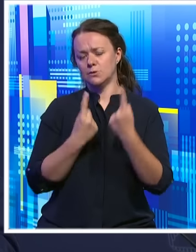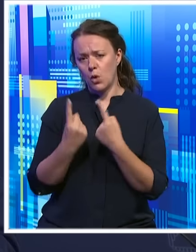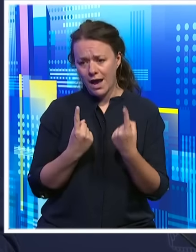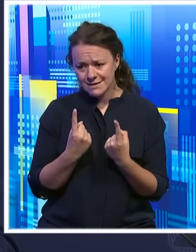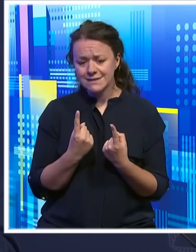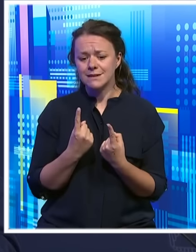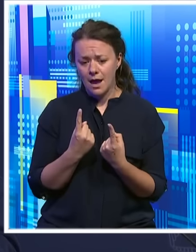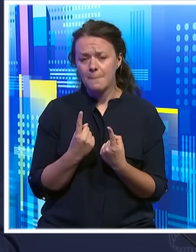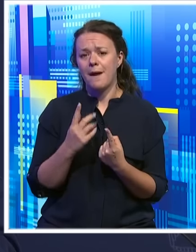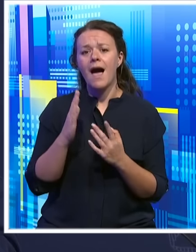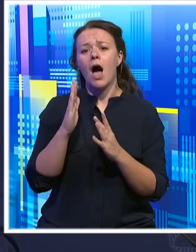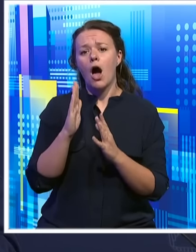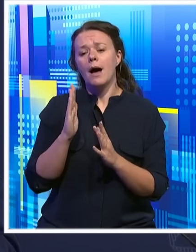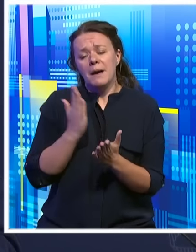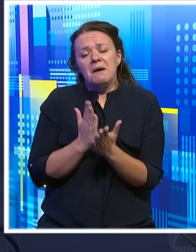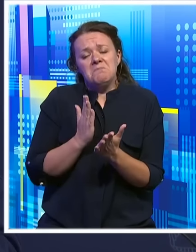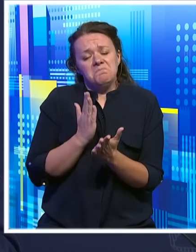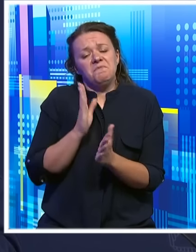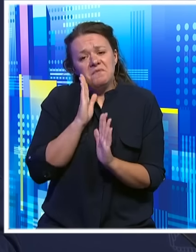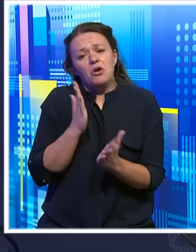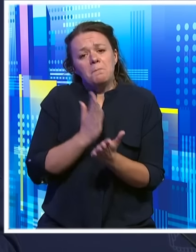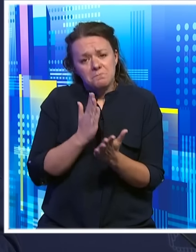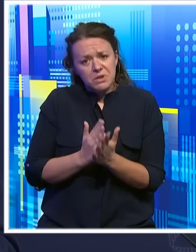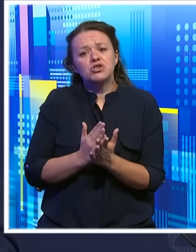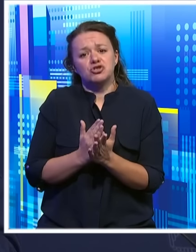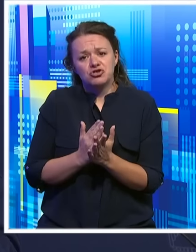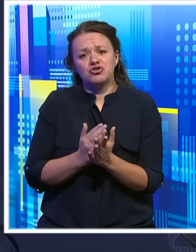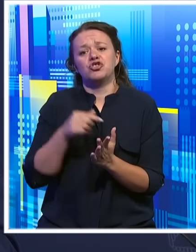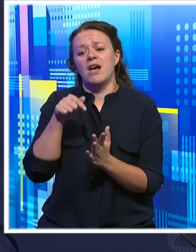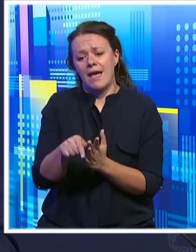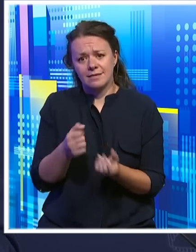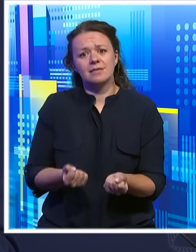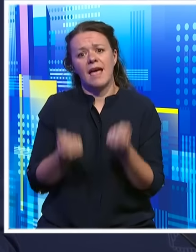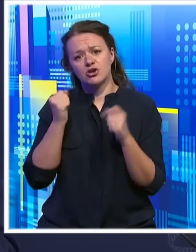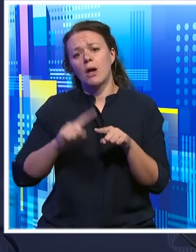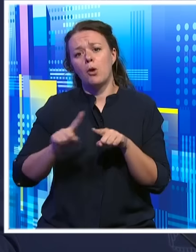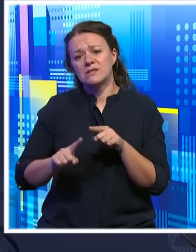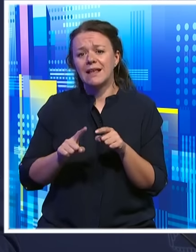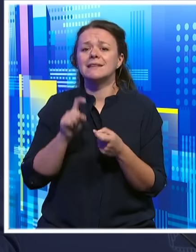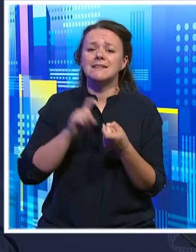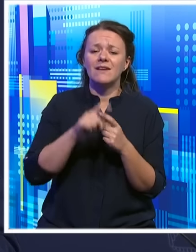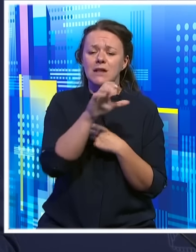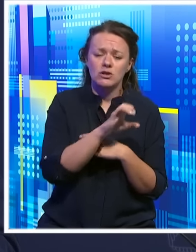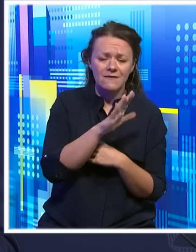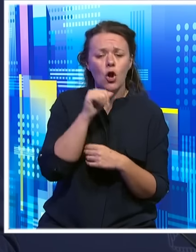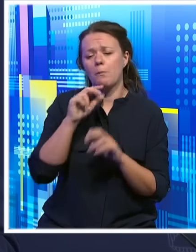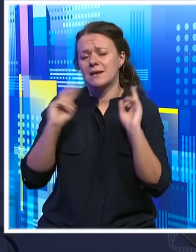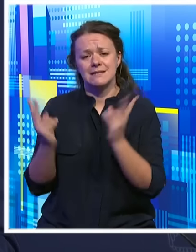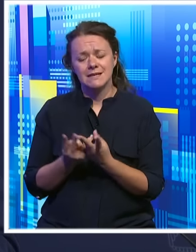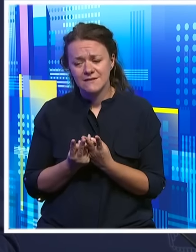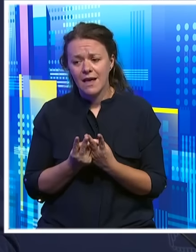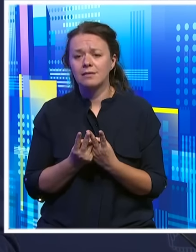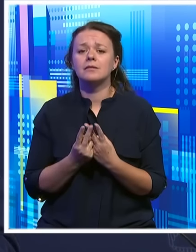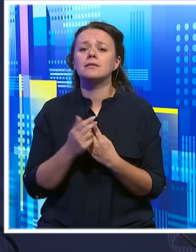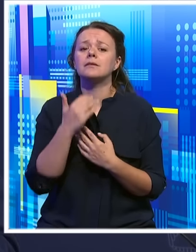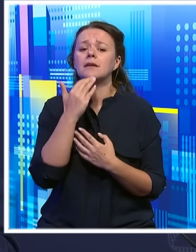teškim posledicama. Govorim o Evropi i svetu. Ukoliko budete zainteresovani na neko od vaših